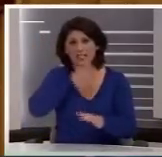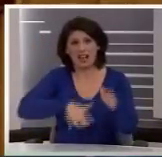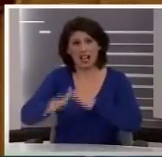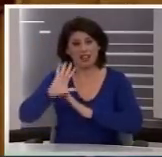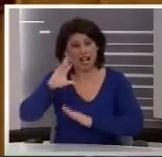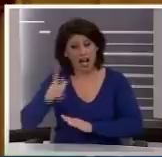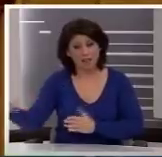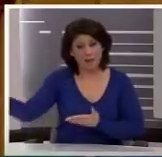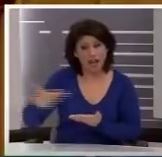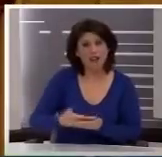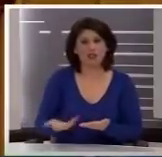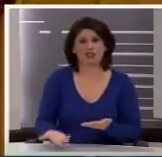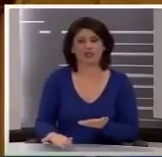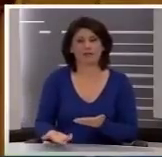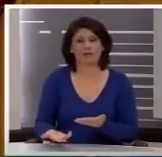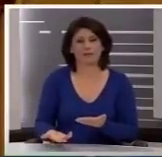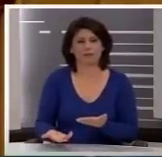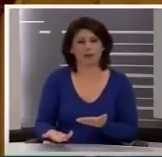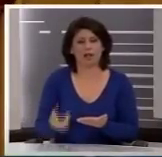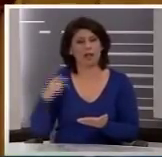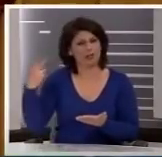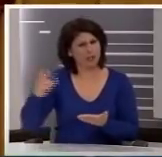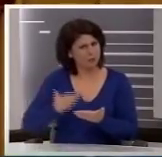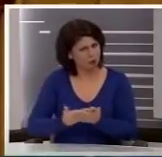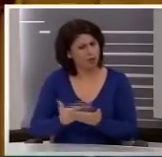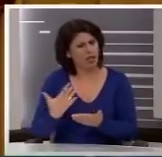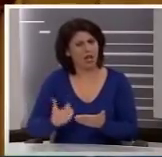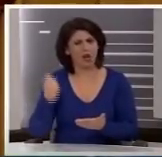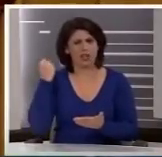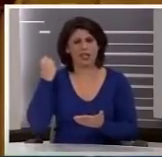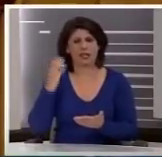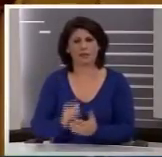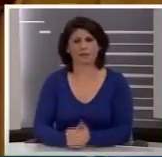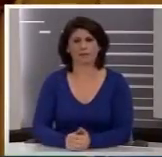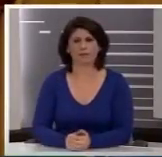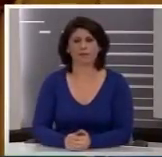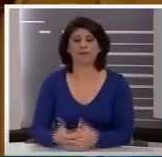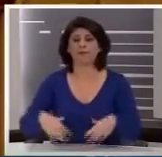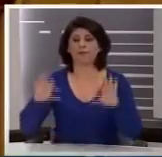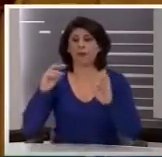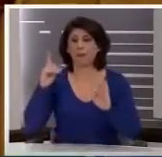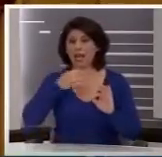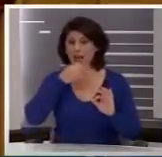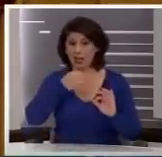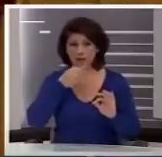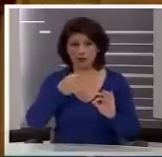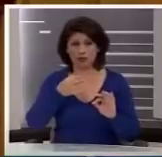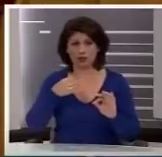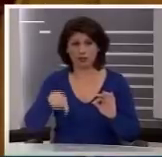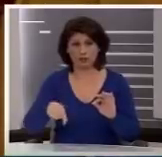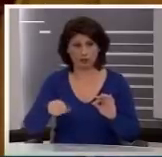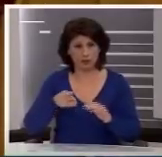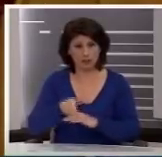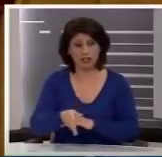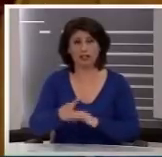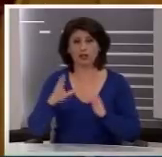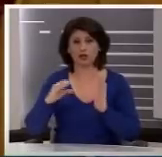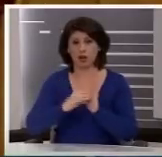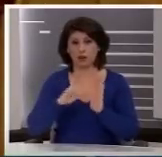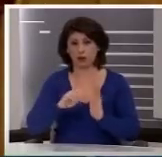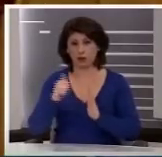συνεχώς. Κρατώ λοιπόν στα χέρια μου την πρόταση σας, κύριε συνάδελφε. Αρχίζει με μια αναφορά πάνω προμετωπίδα ότι αυτή εισάγεται σύντομα το άρθρο